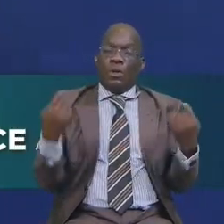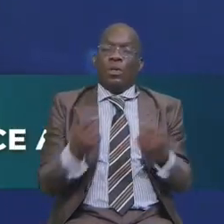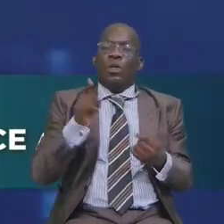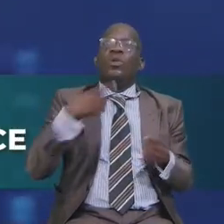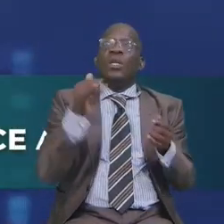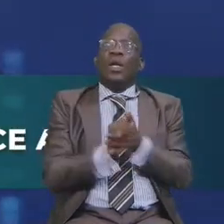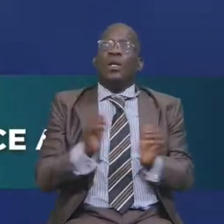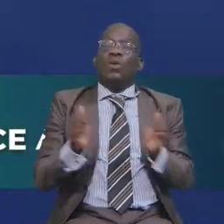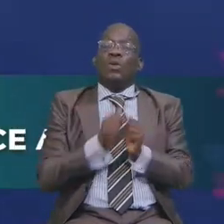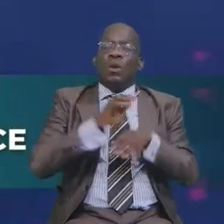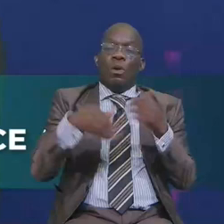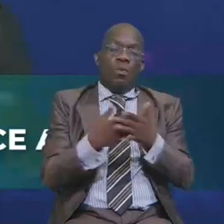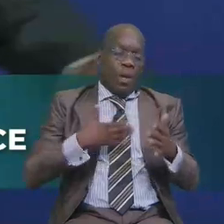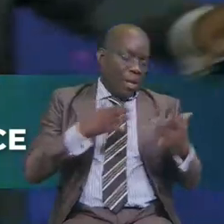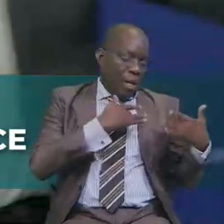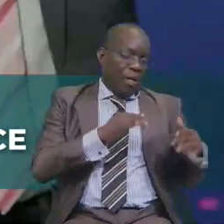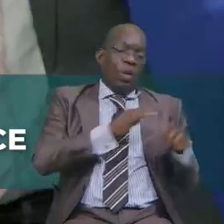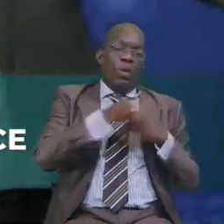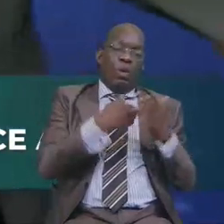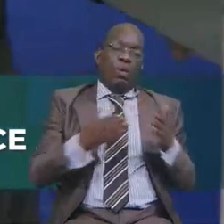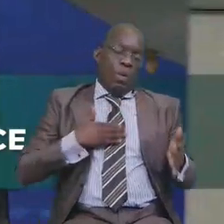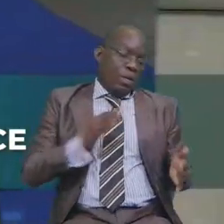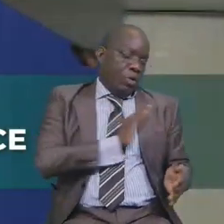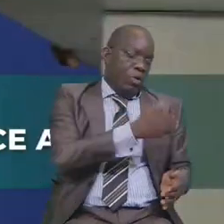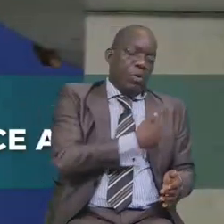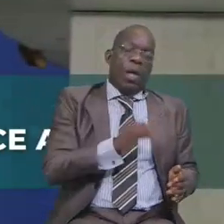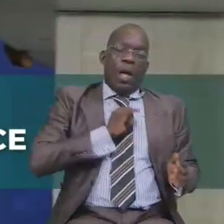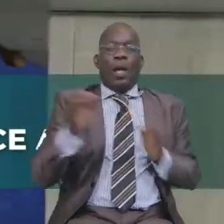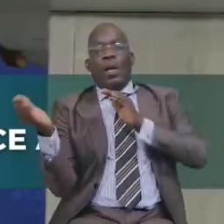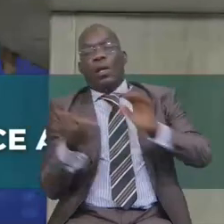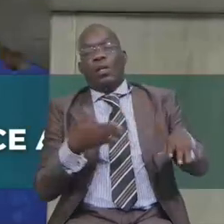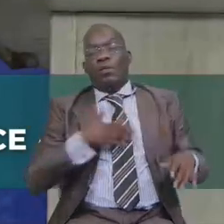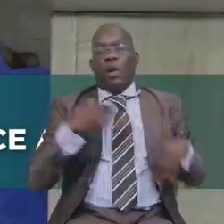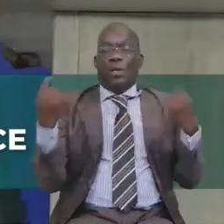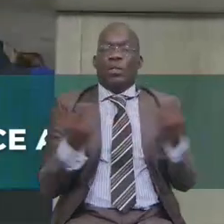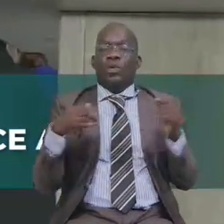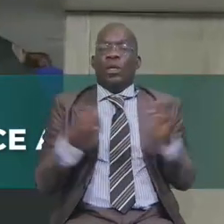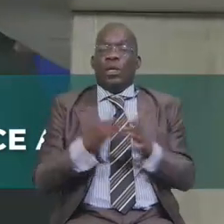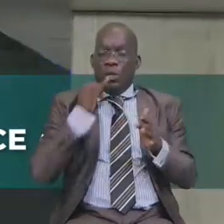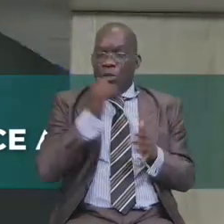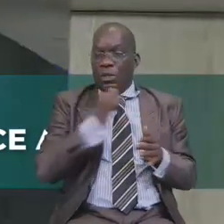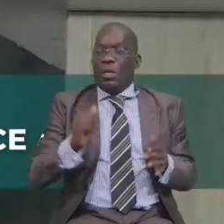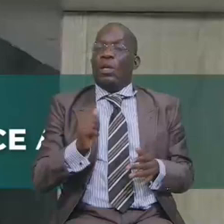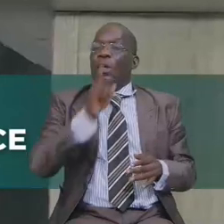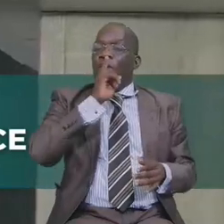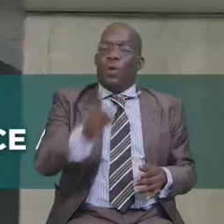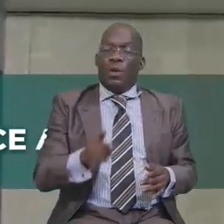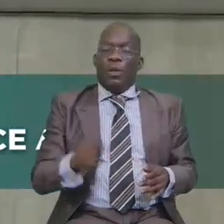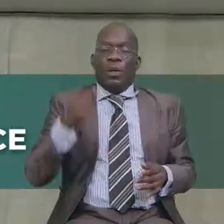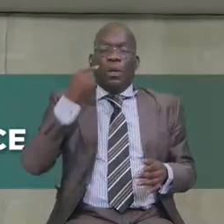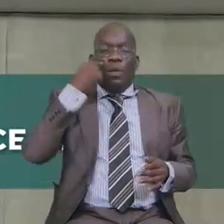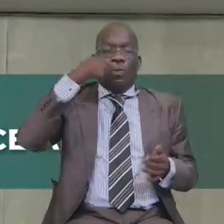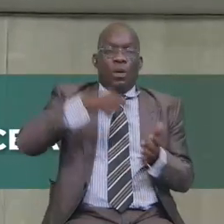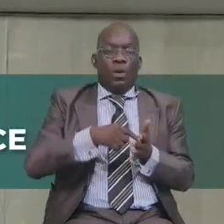de toute mon âme, j'abandonne mes péchés, c'est un fait. Voici l'agneau de